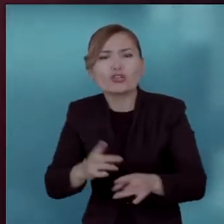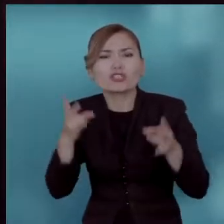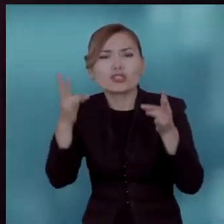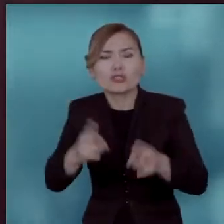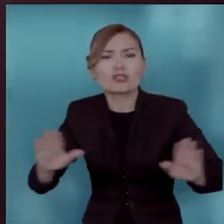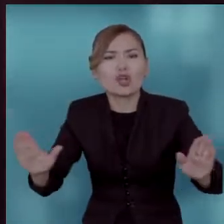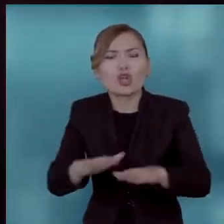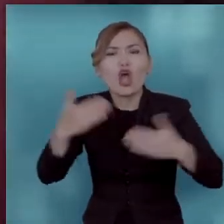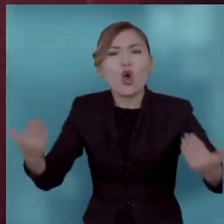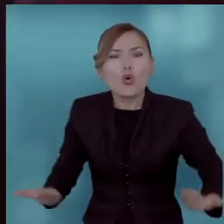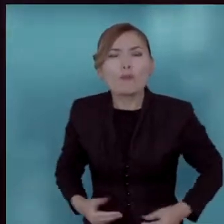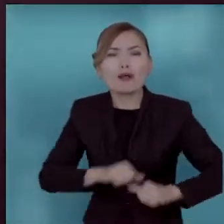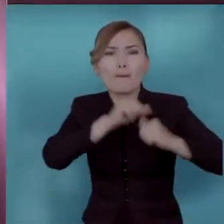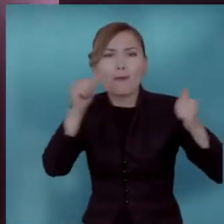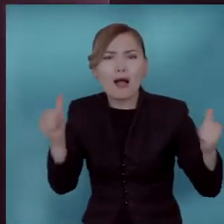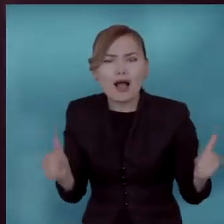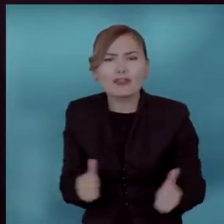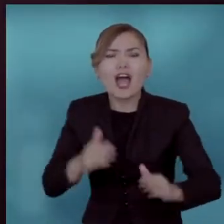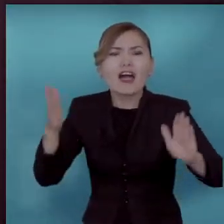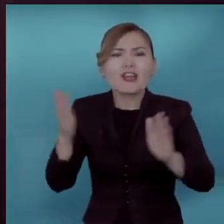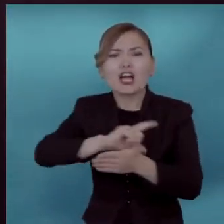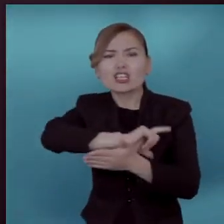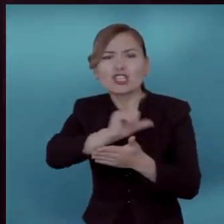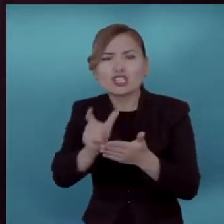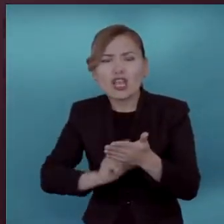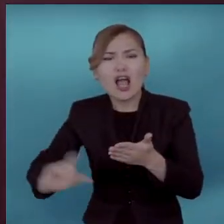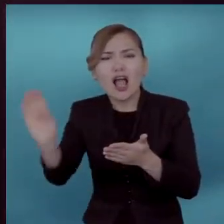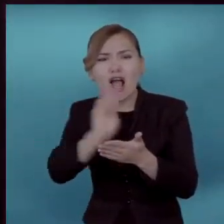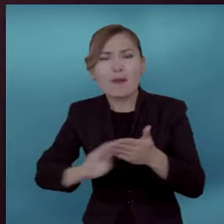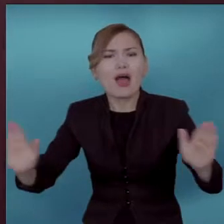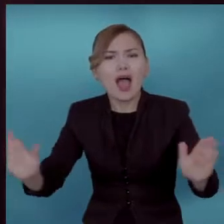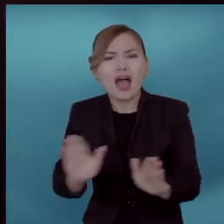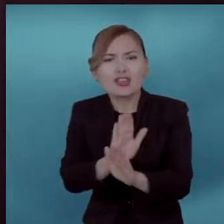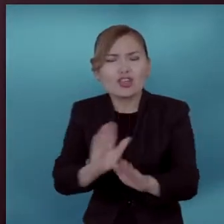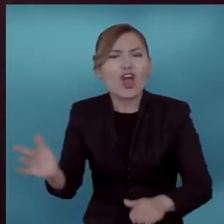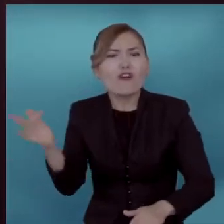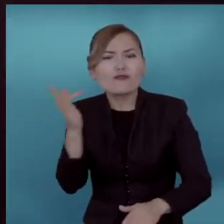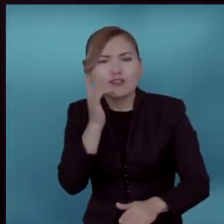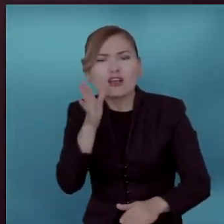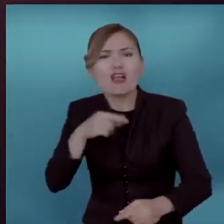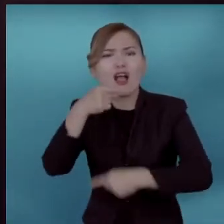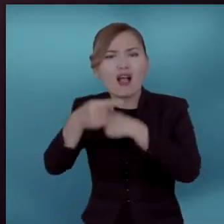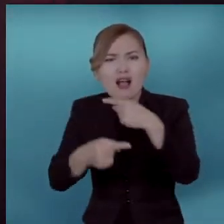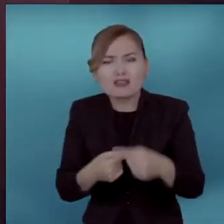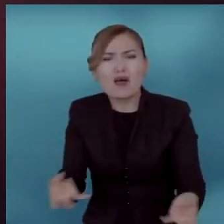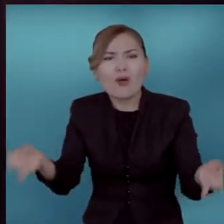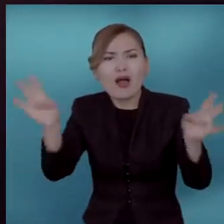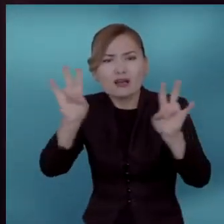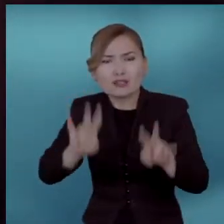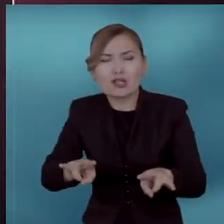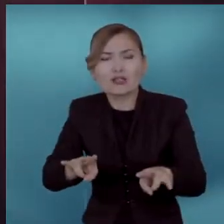махаббатты, тағдырды жырлаған әндері жылдар өтсе де мәнін жоғалтпасы анық. 1992